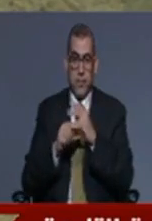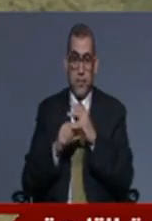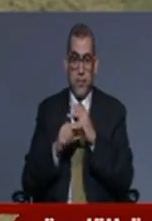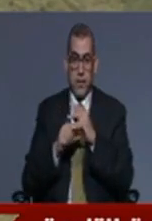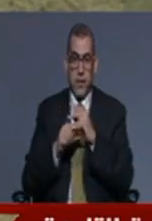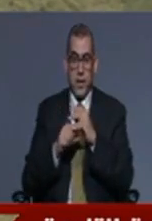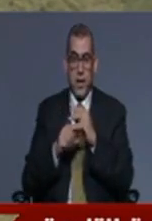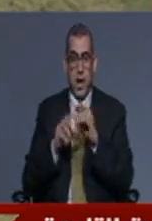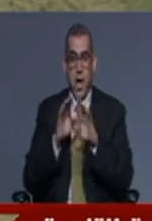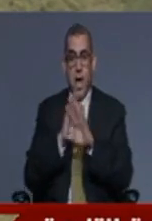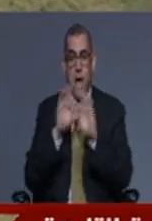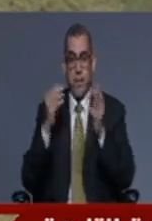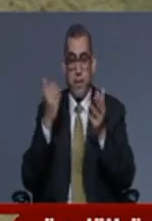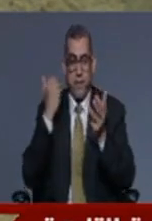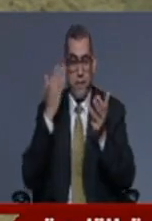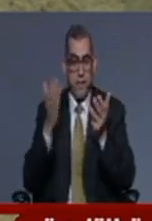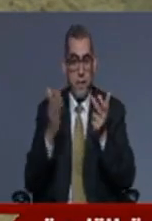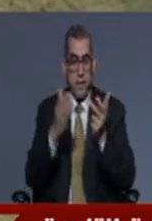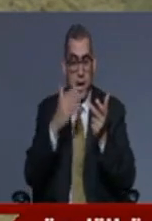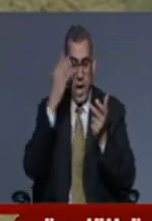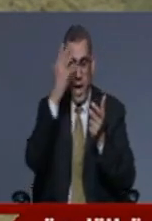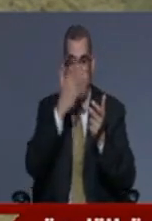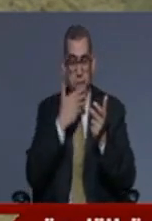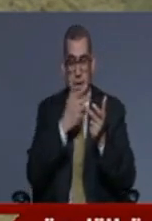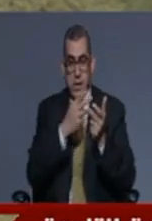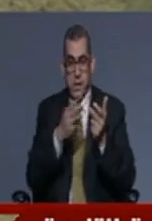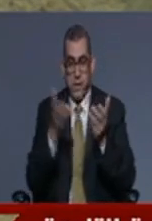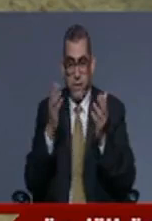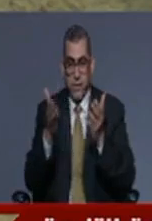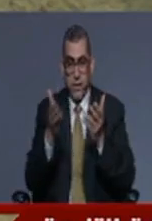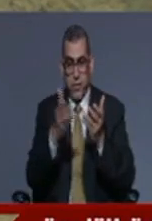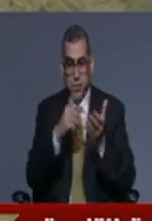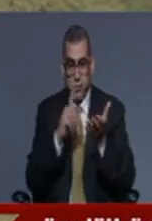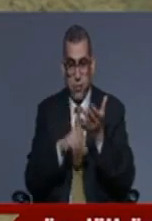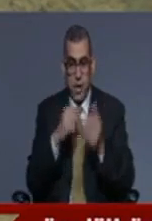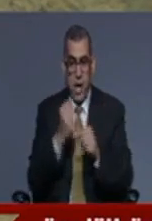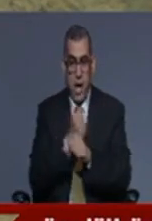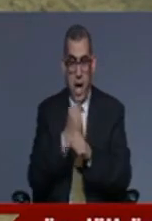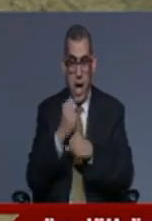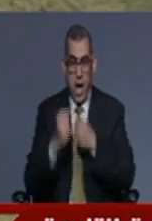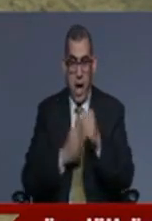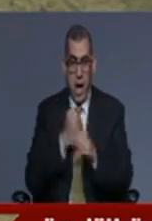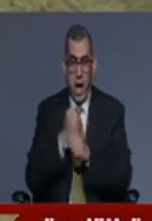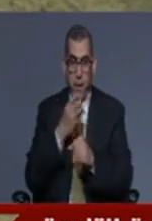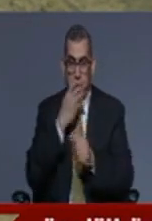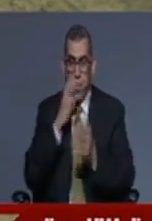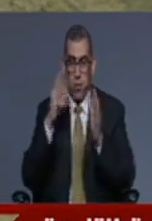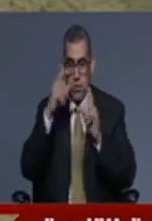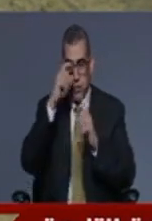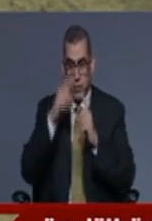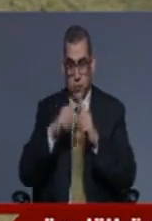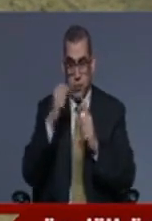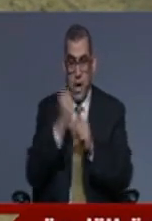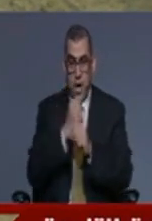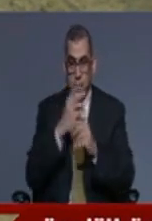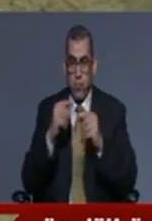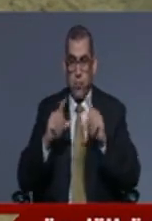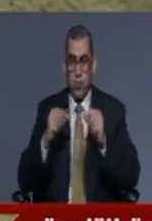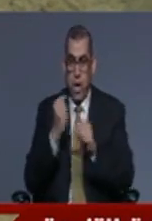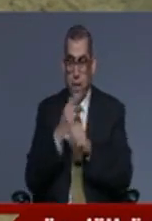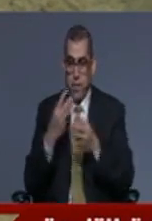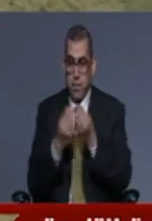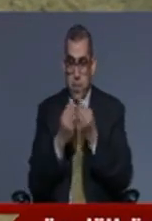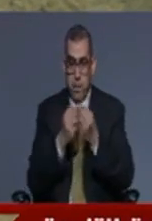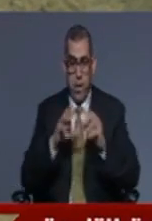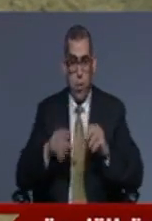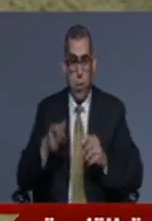توفير منظور أفريقي جديد نحو العمل المناخي، علينا أيضا أن نقوم بعمل أفضل